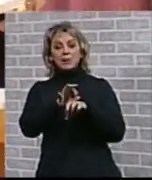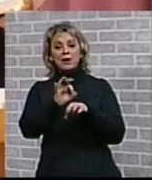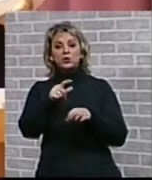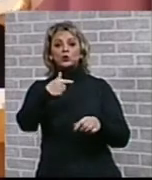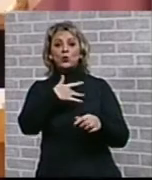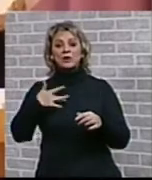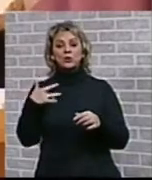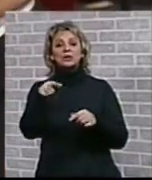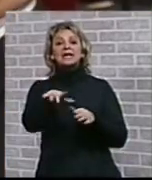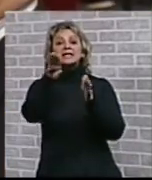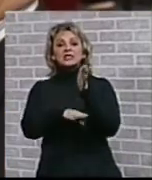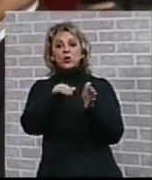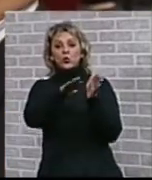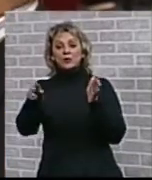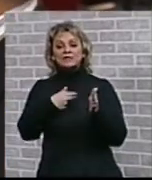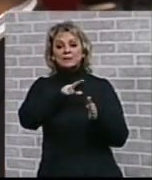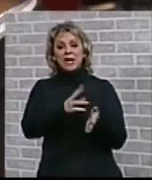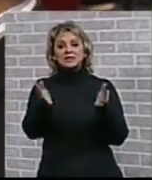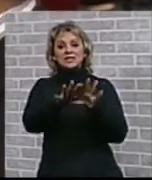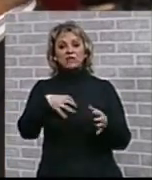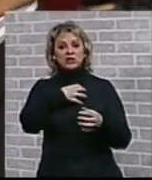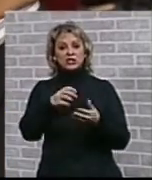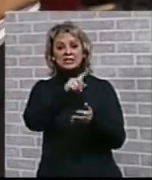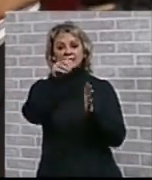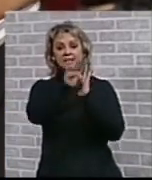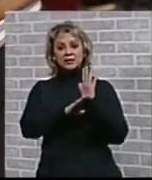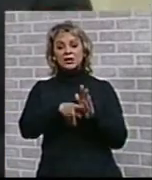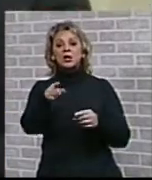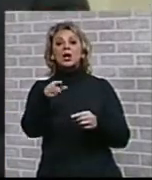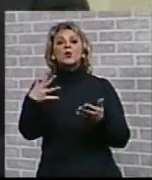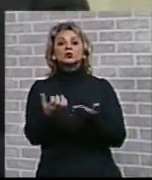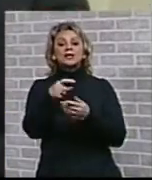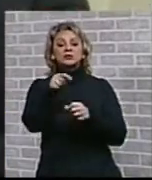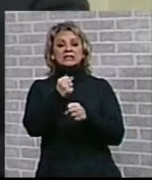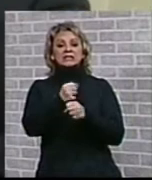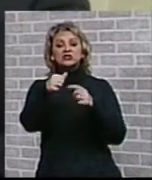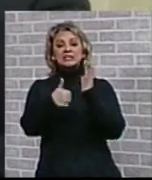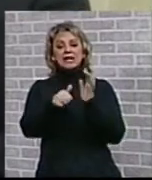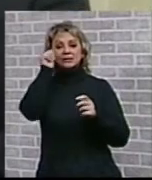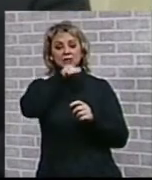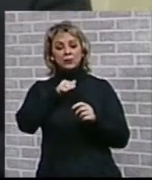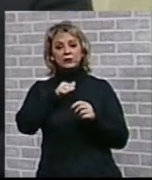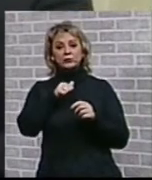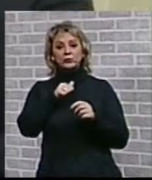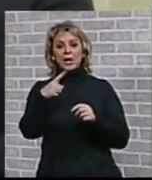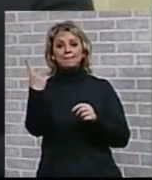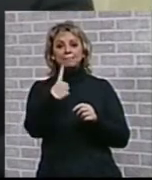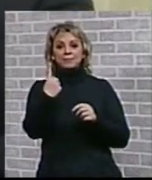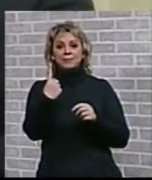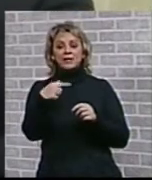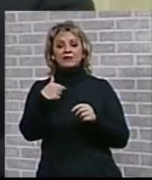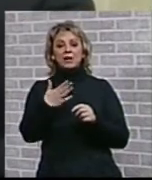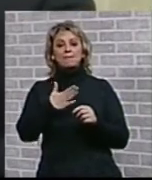и туберкулеза, и снижение уровня смертности остается важнейшей задачей. Удалось сделать в 2016 году. Первое.